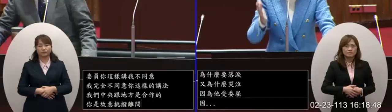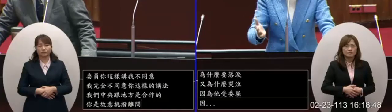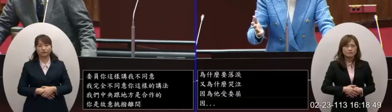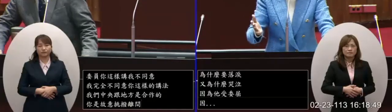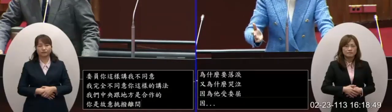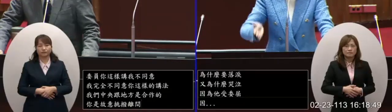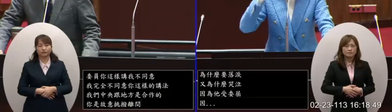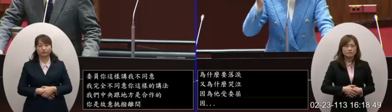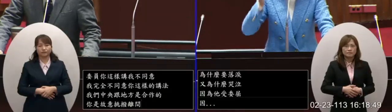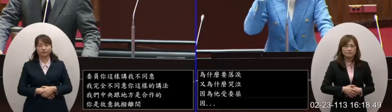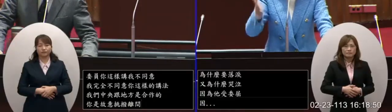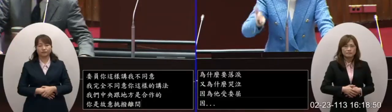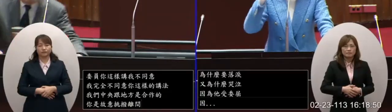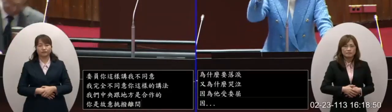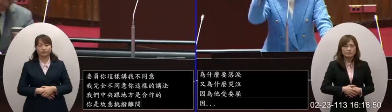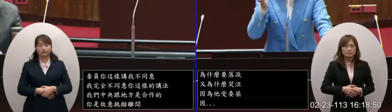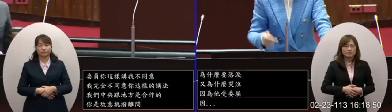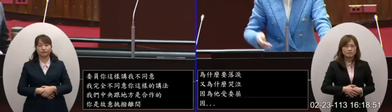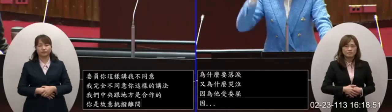谢谢。